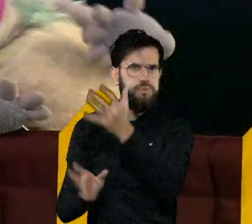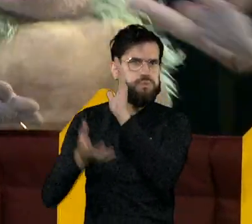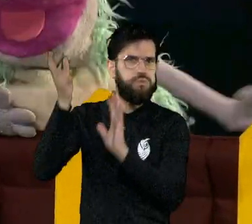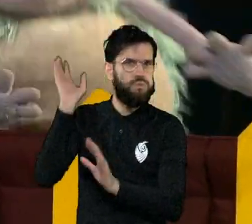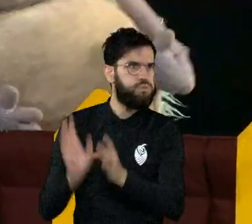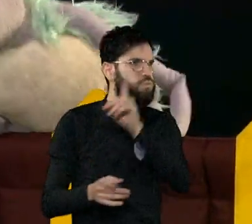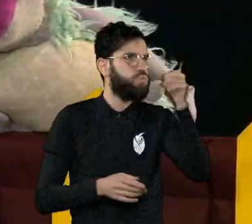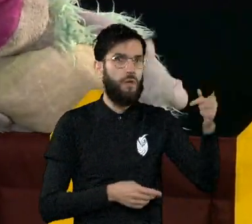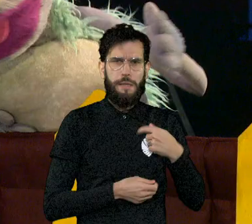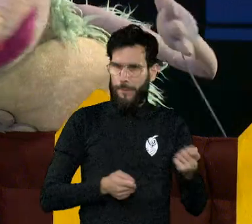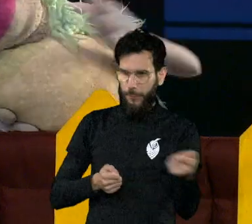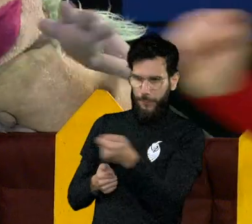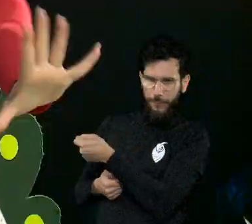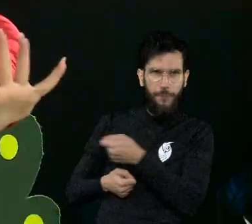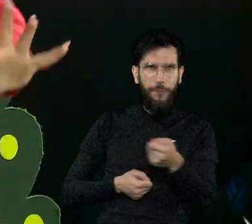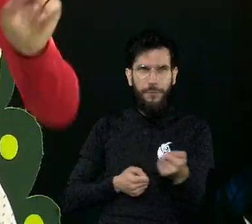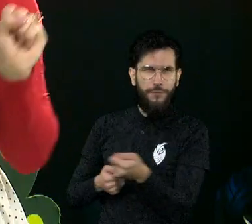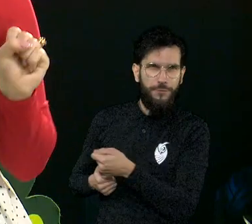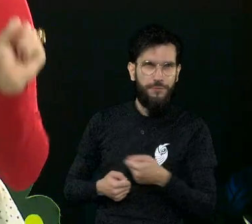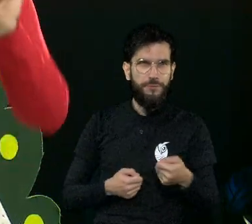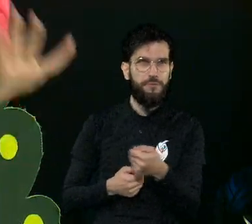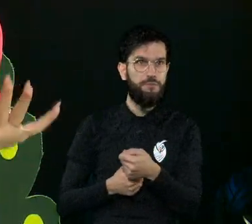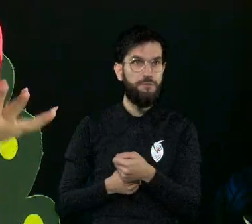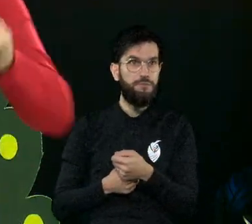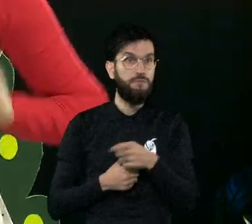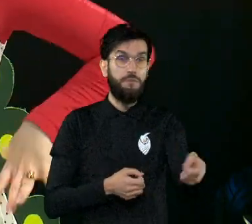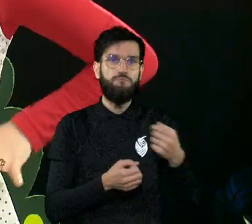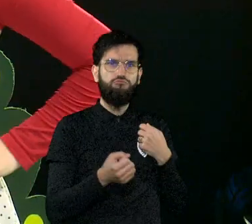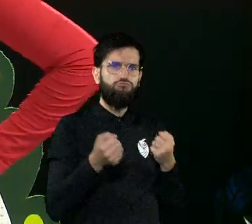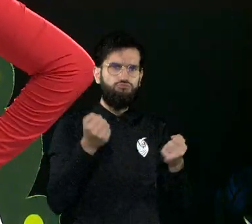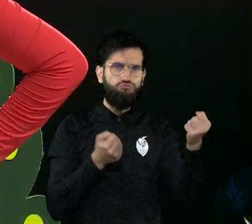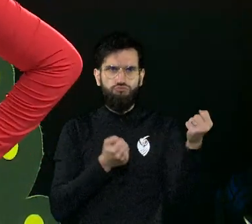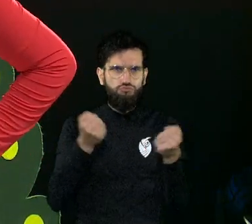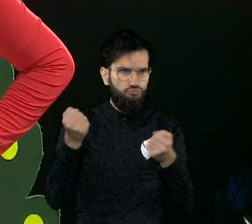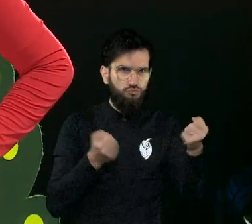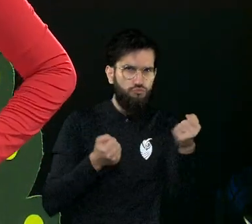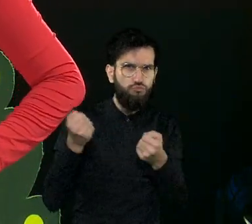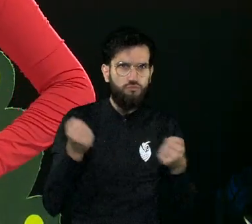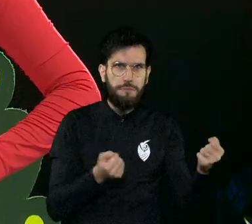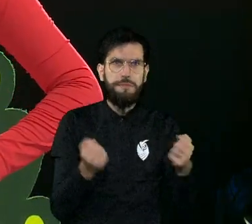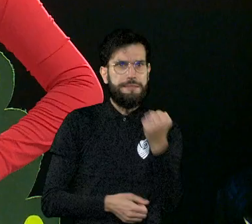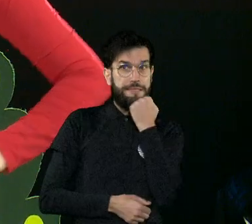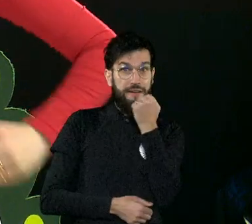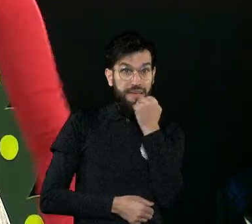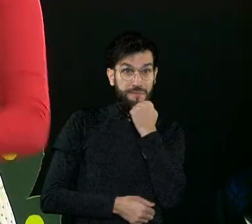všetko nezničí. Húka sirena, pozor na